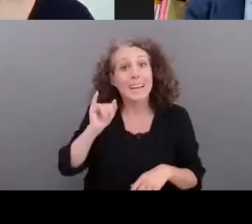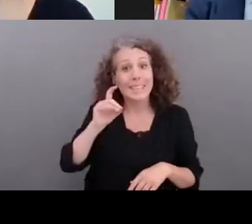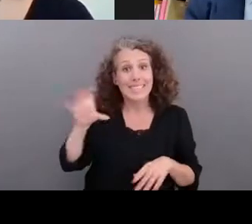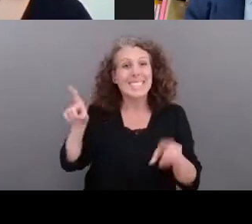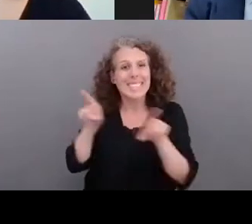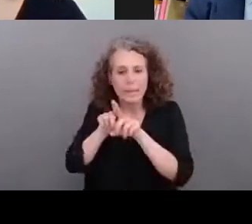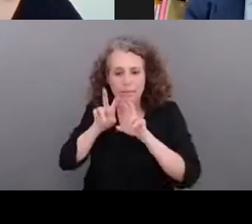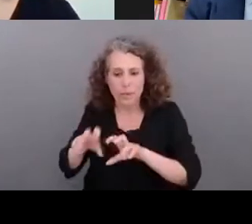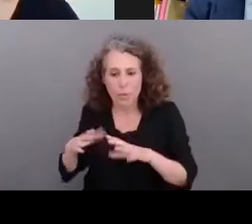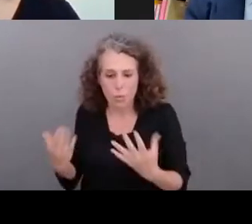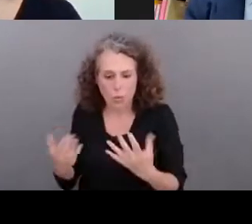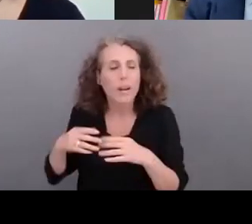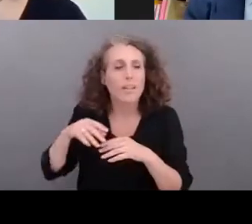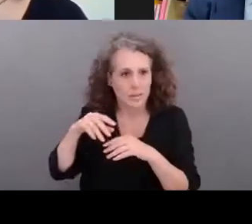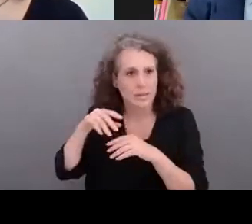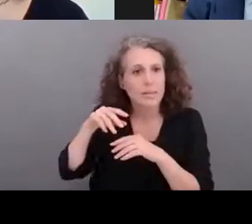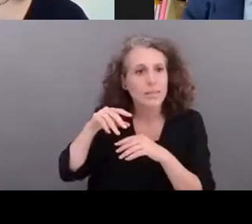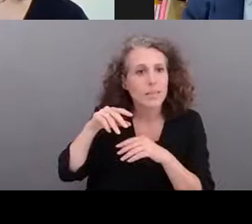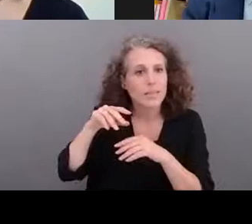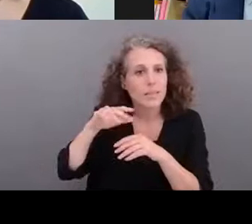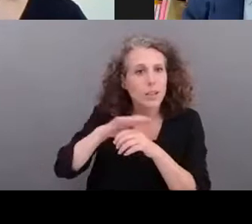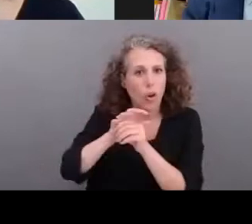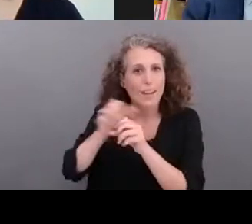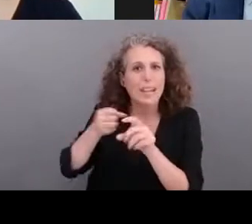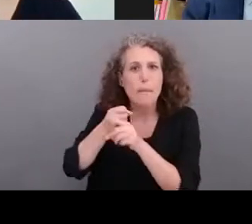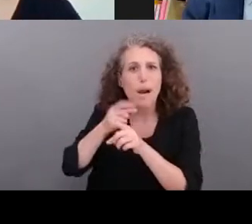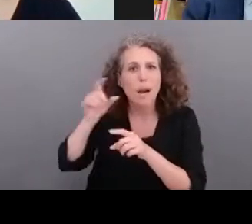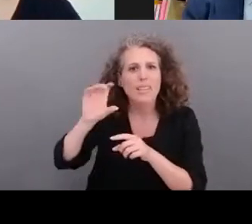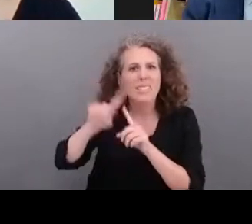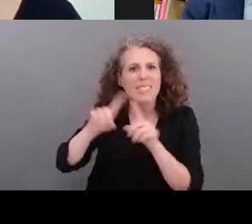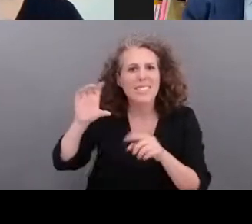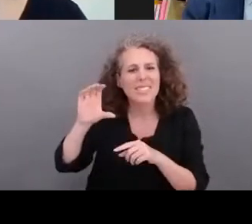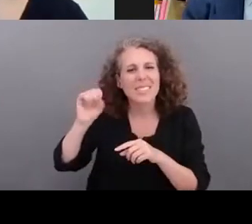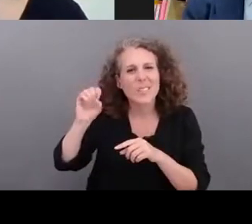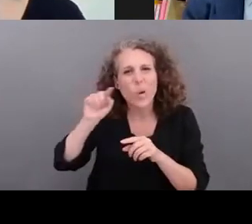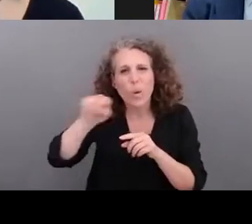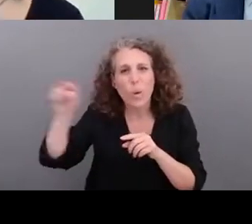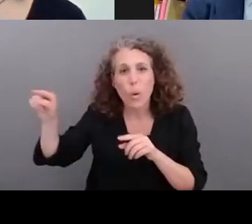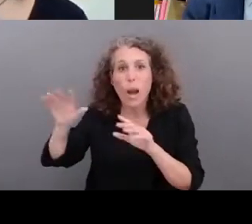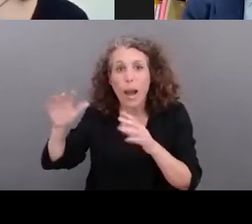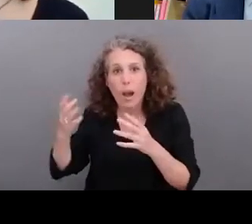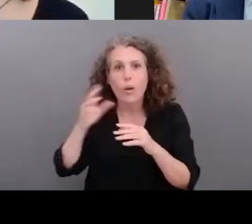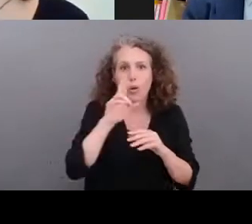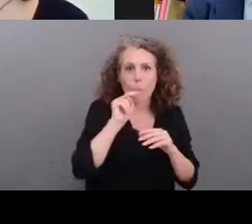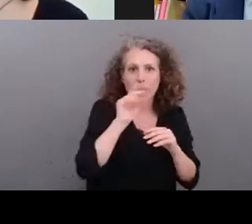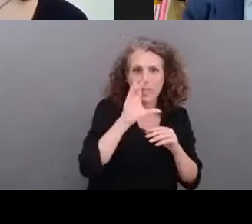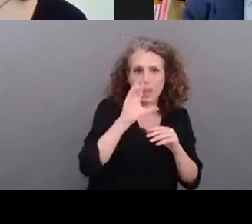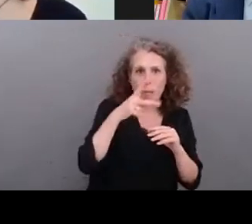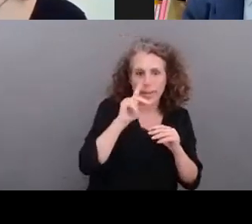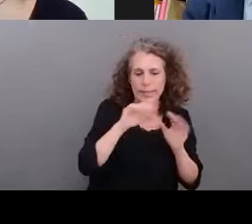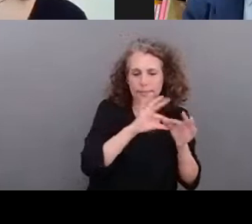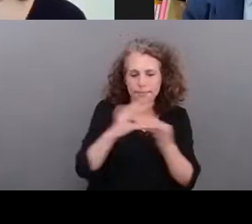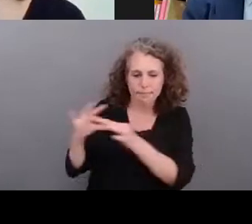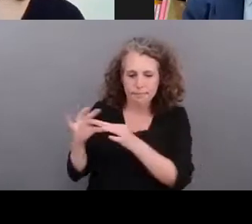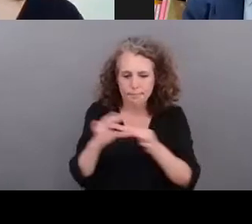également analysé l'impact de la COVID sur les organisations de la société civile avec le soutien de l'ONU. Nous